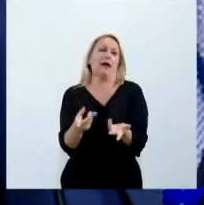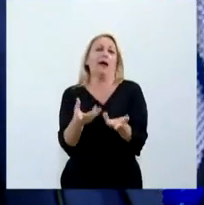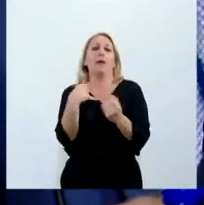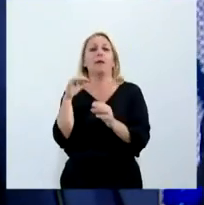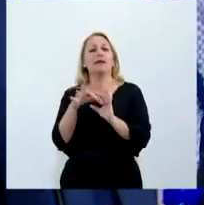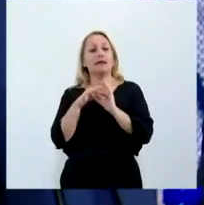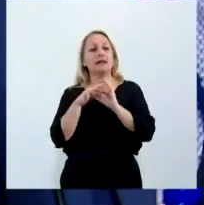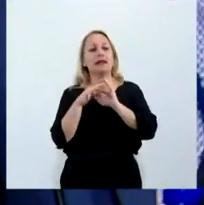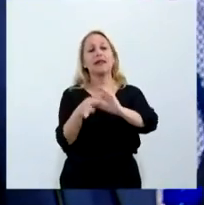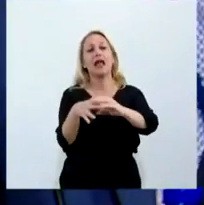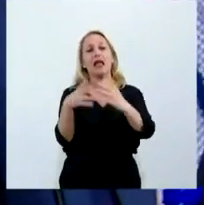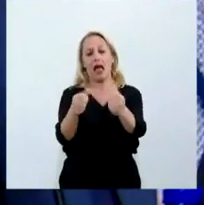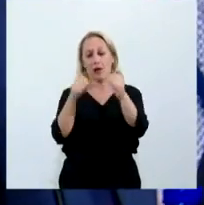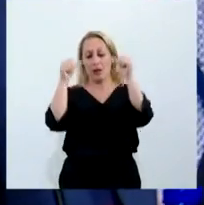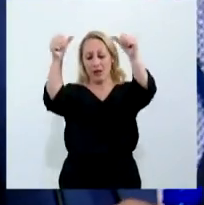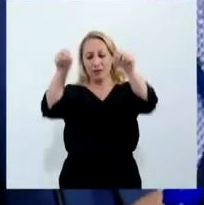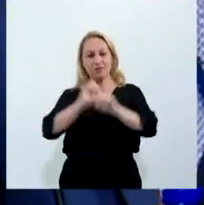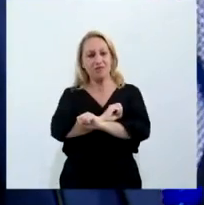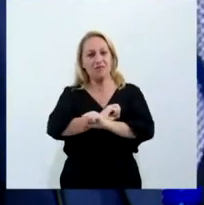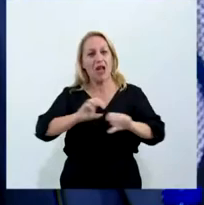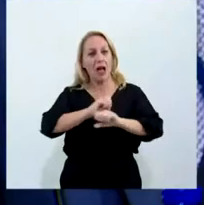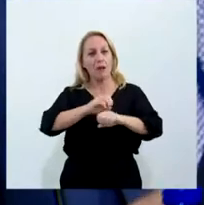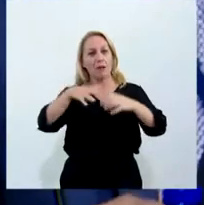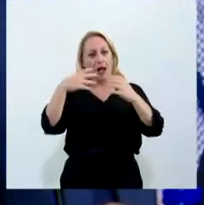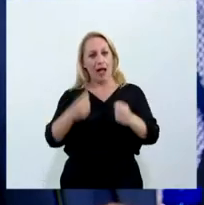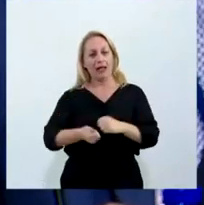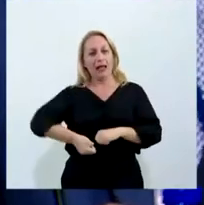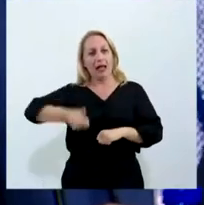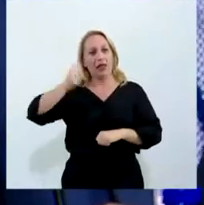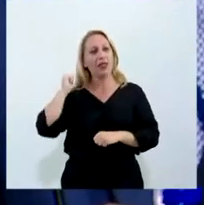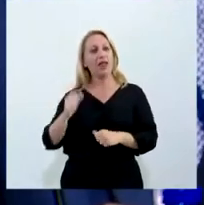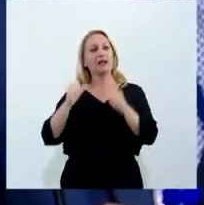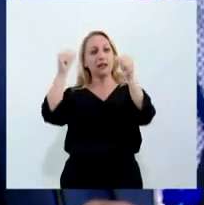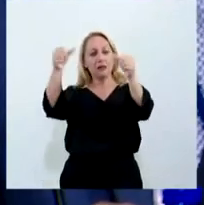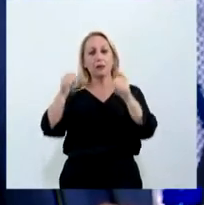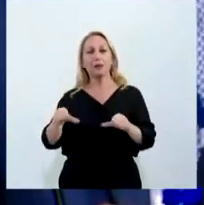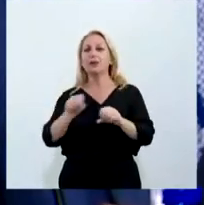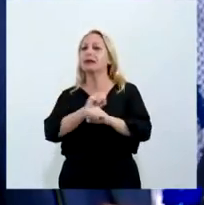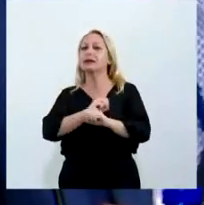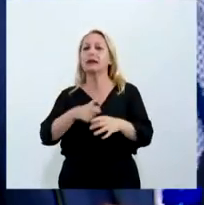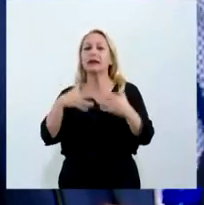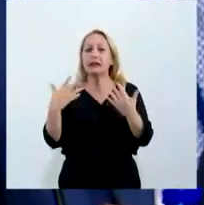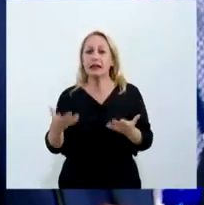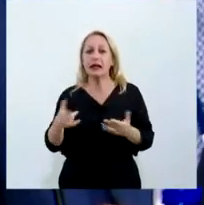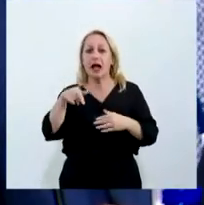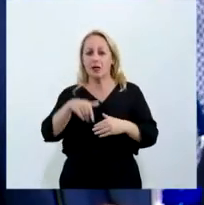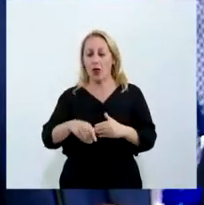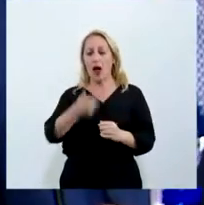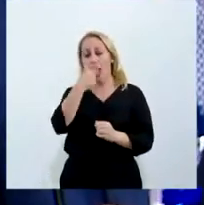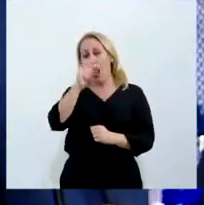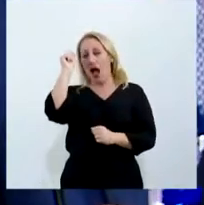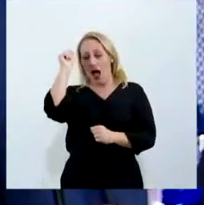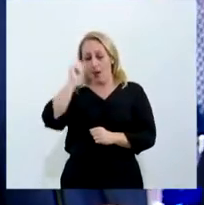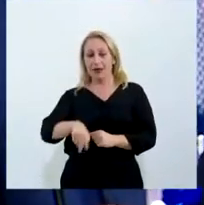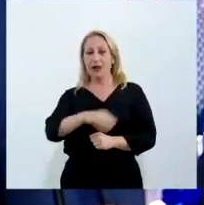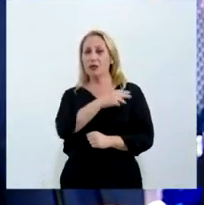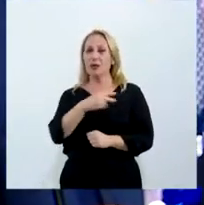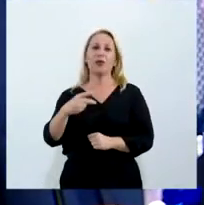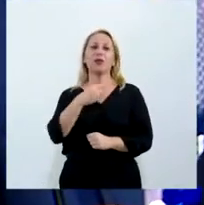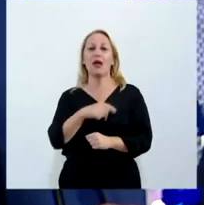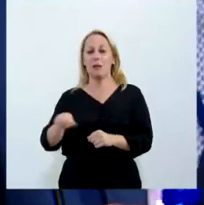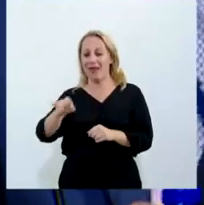συνεχώς δημοσιεύματα. Ανακοινώσατε χθες μεταξύ άλλων επιτέλους τη διασύνδεση να προχωρήσει να υλοποιηθεί με τις